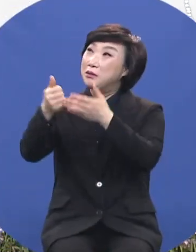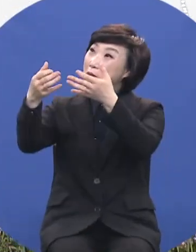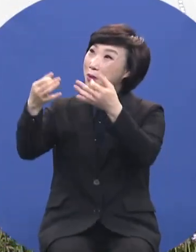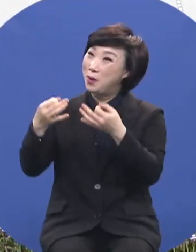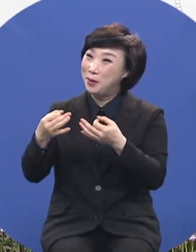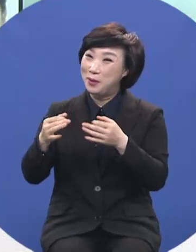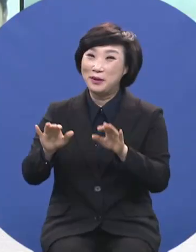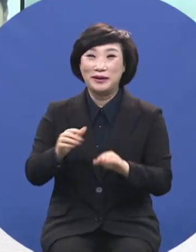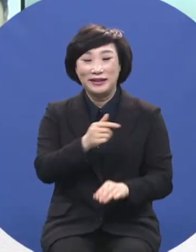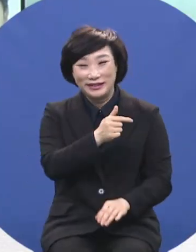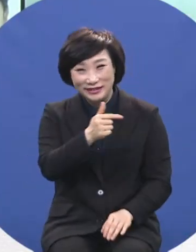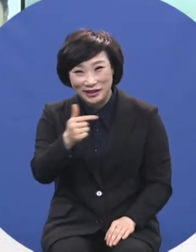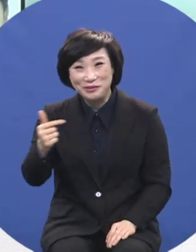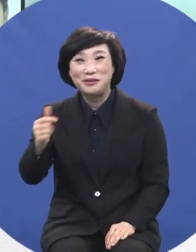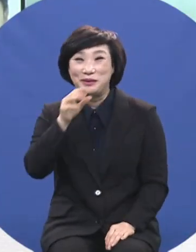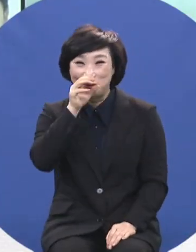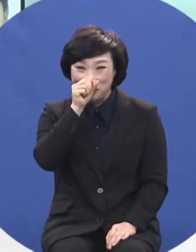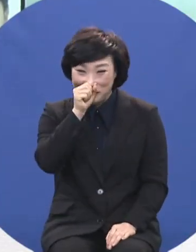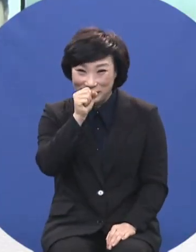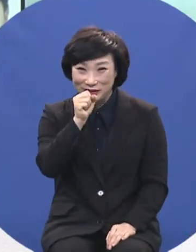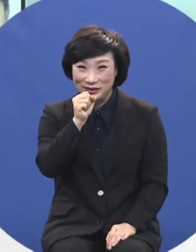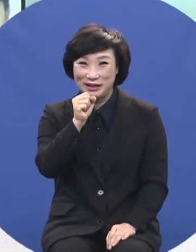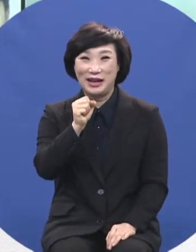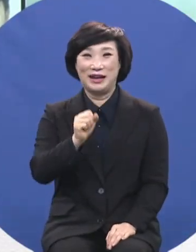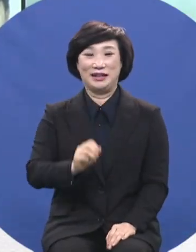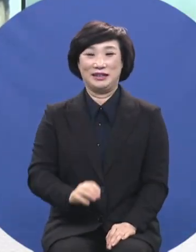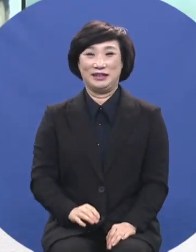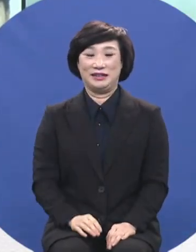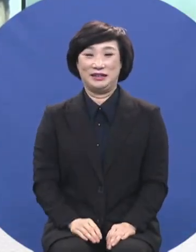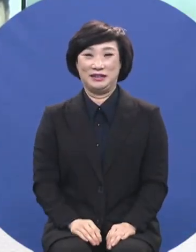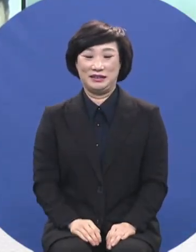보시기에 심히 좋았더라.